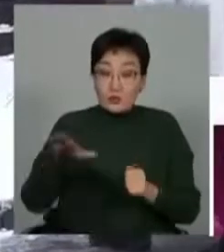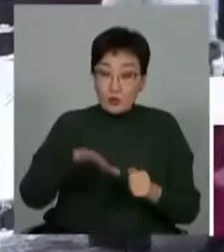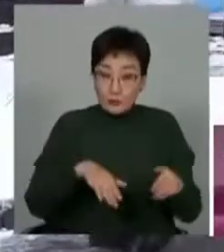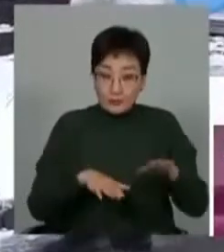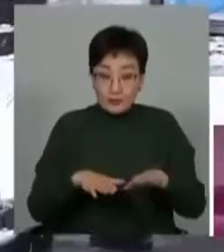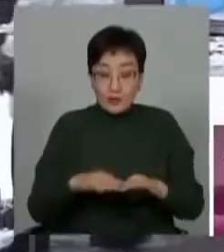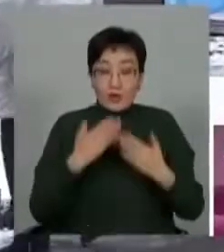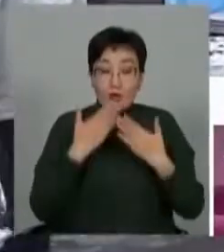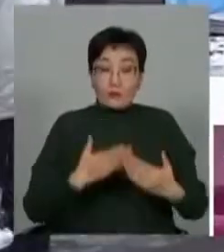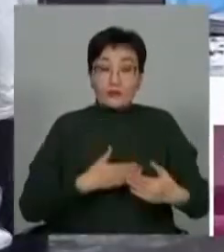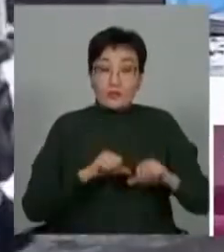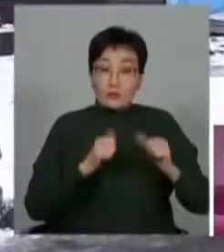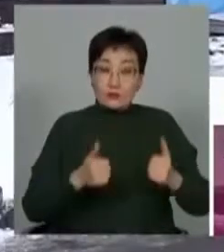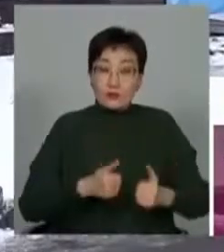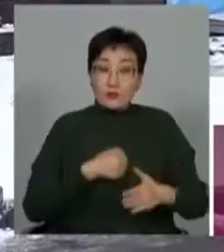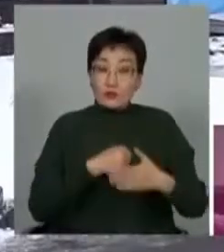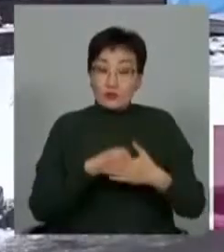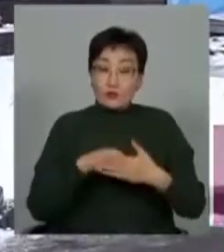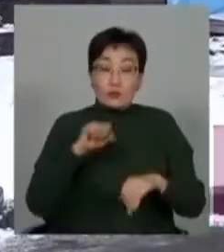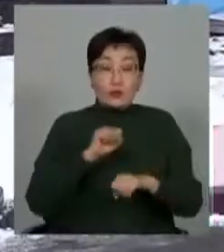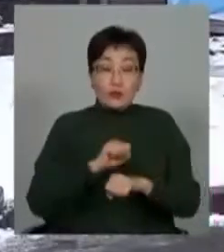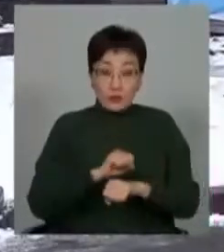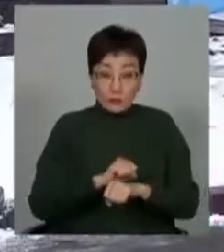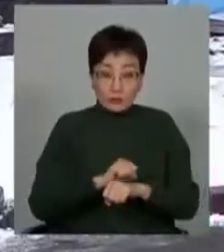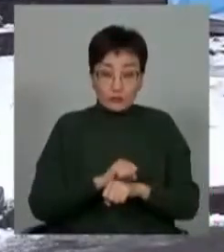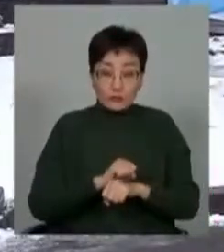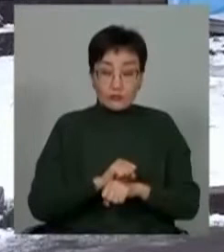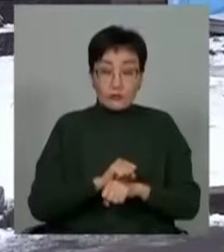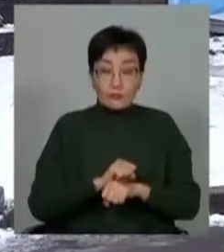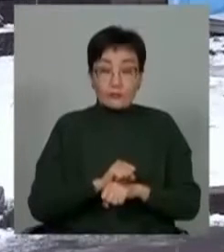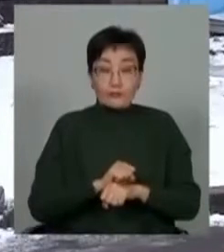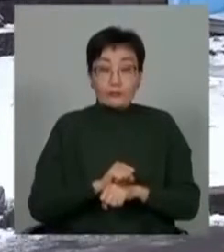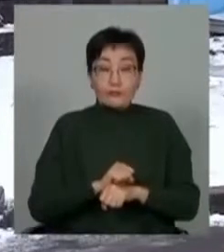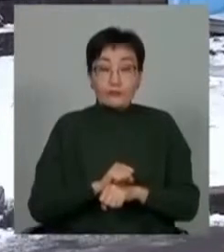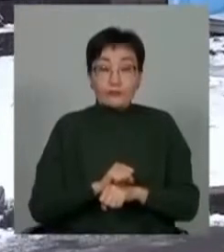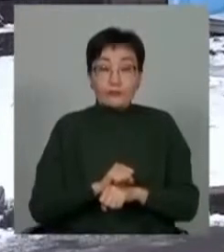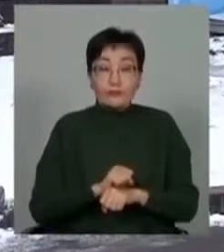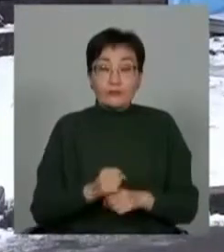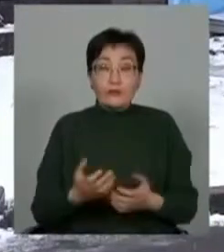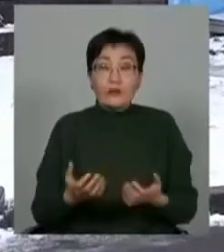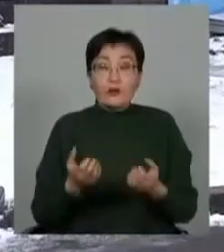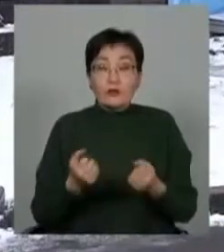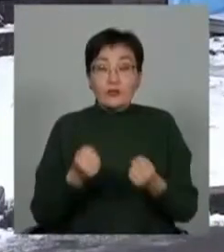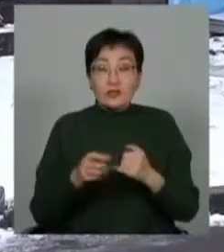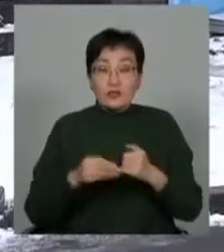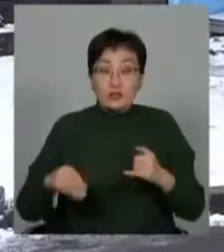төбенің. Махаббаттың жүрегі соғуынан тоқтады-ау, жұмырына сыйғызған байтақ жердің көлемін.